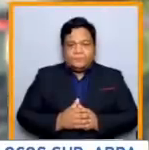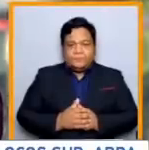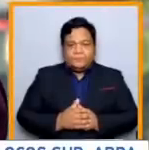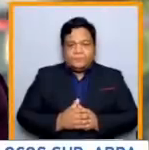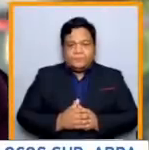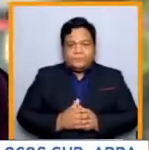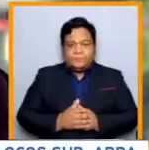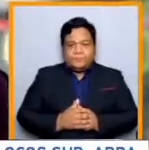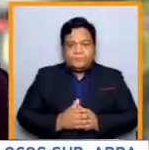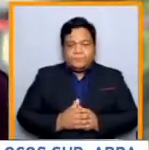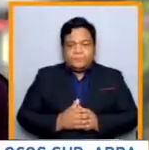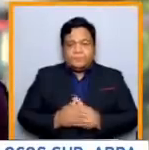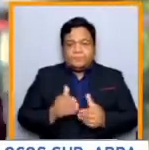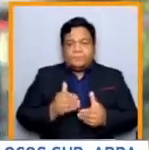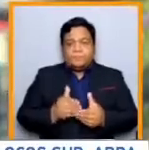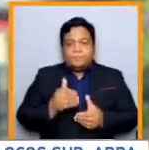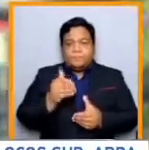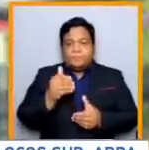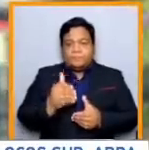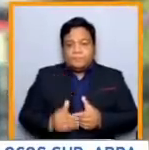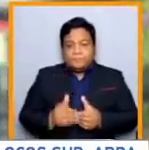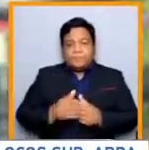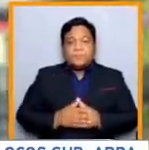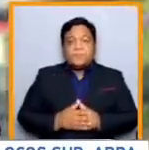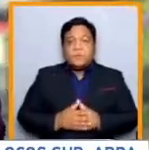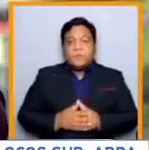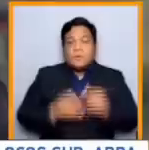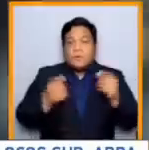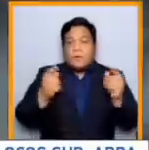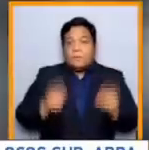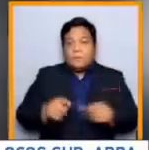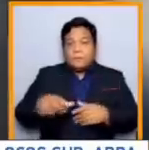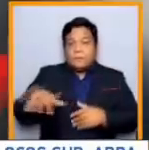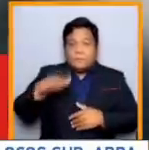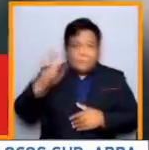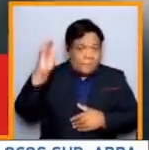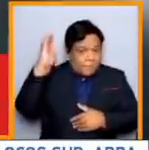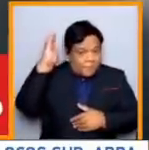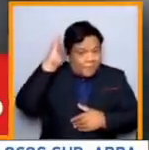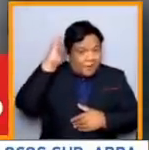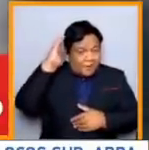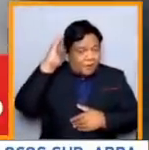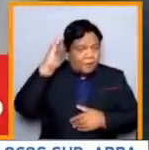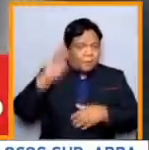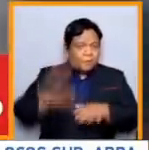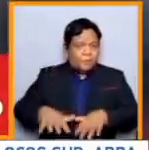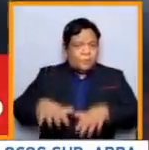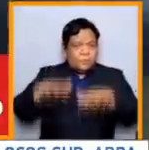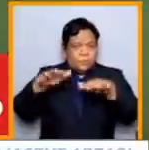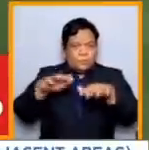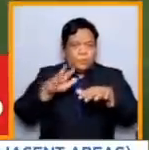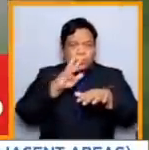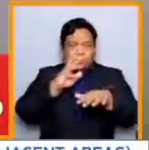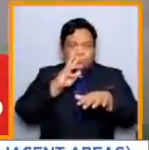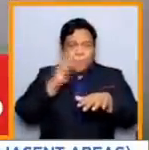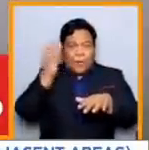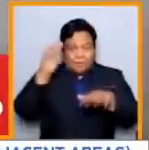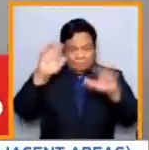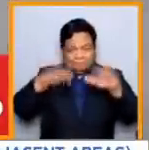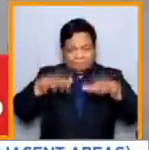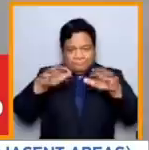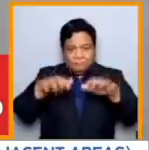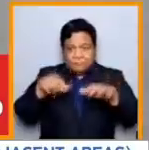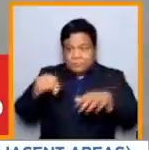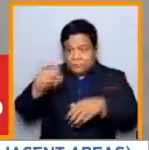Dinaha ang ilang bahagi ng Mindanao dahil sa malakas na ulan. Sa Lambayong Sultan Kudarat, nalubog sa baha ang ekta-ektaryang palayan. Pahirapan